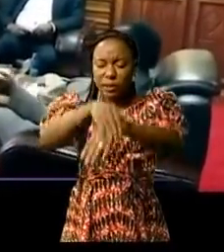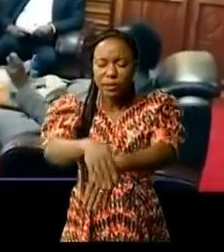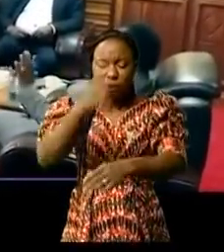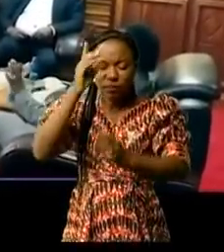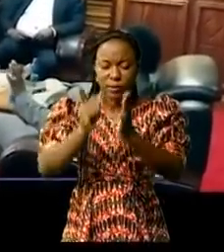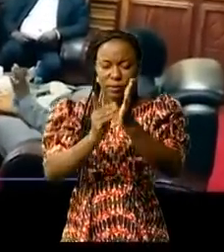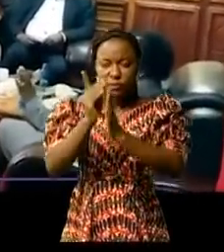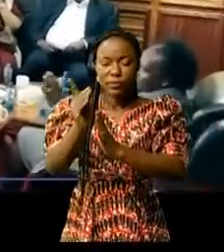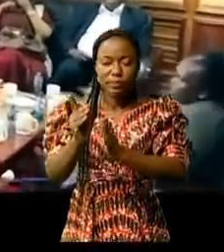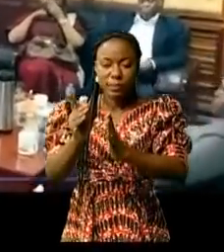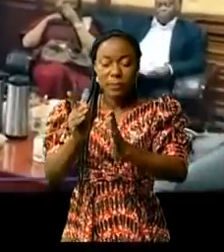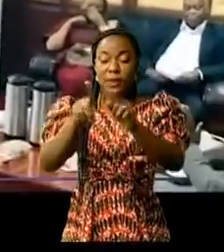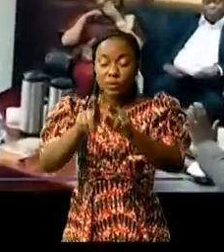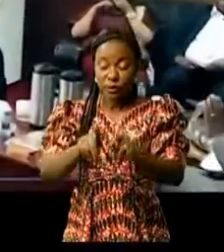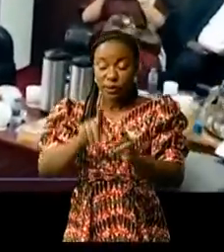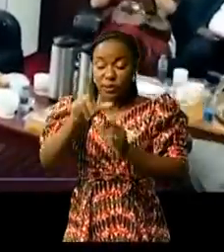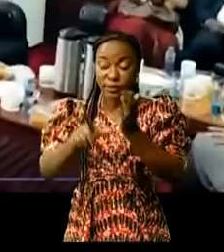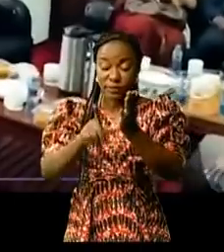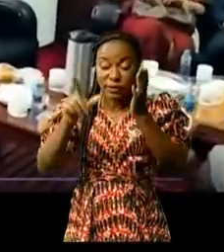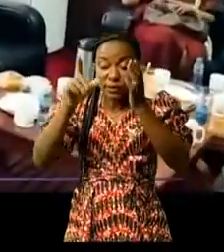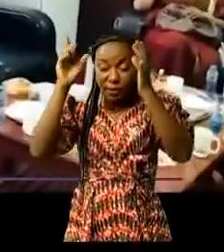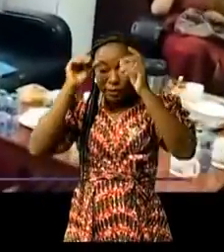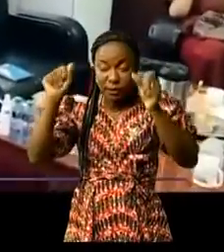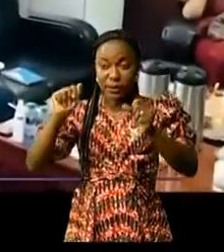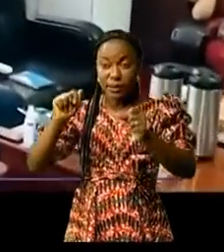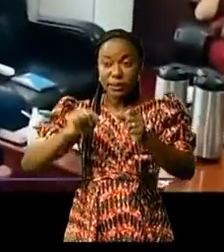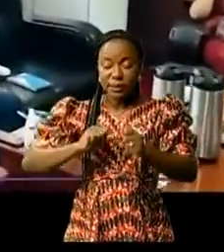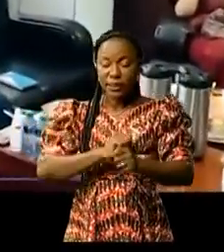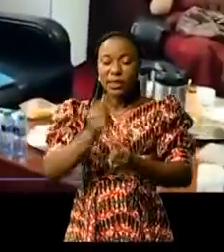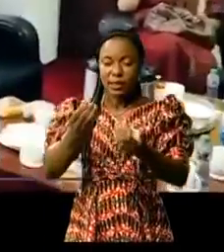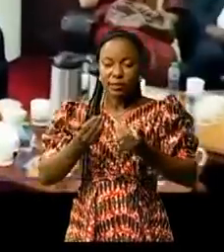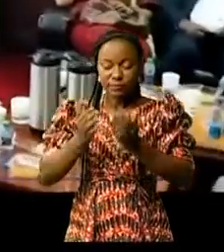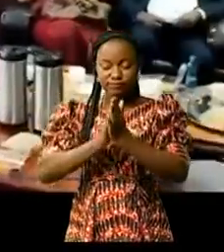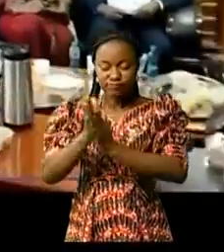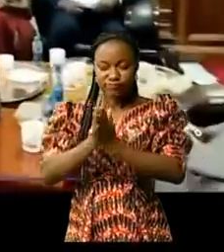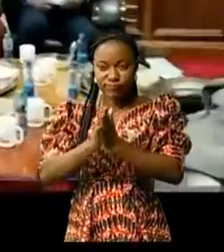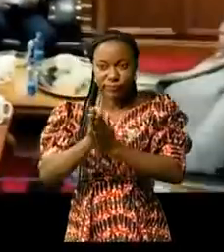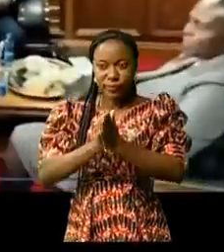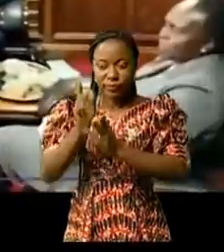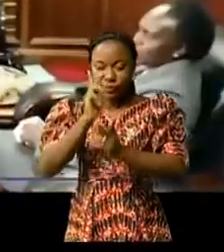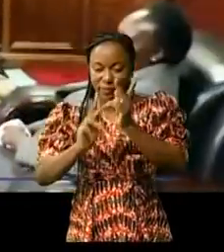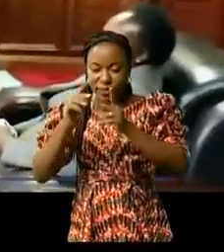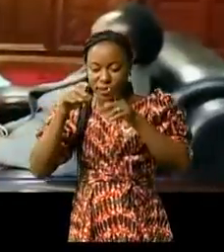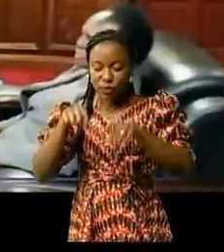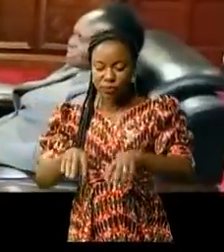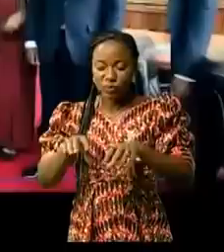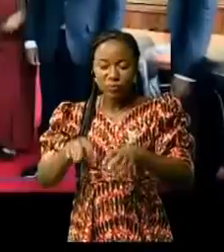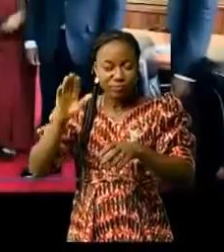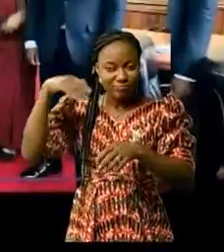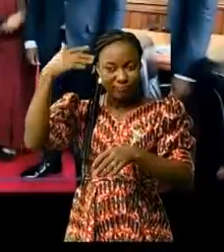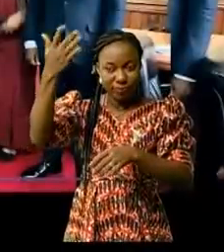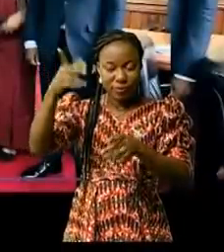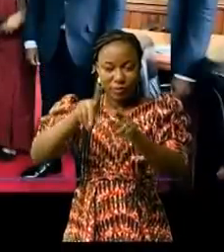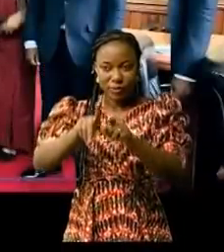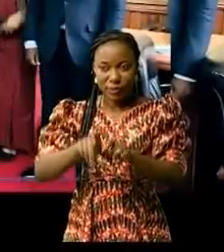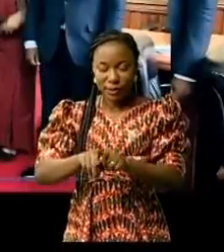développement et diminuer leur coût a émis le voeu de voir la vice-présidente du sénat de kenyans visité la république démocratique du congo et la